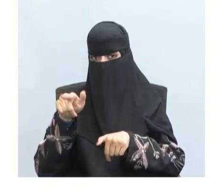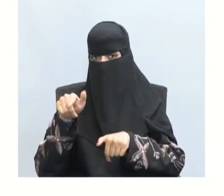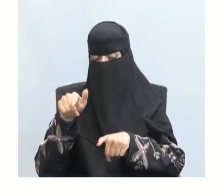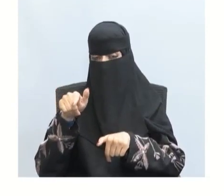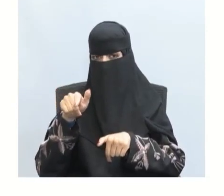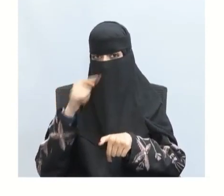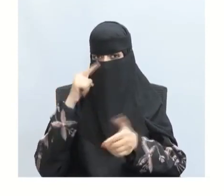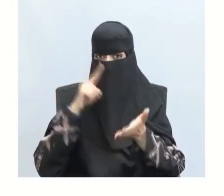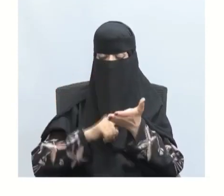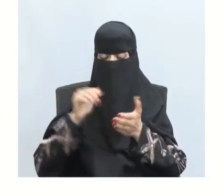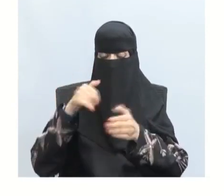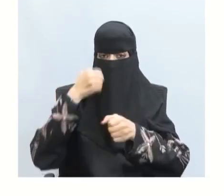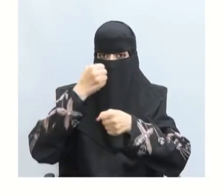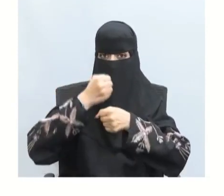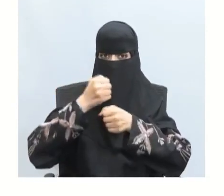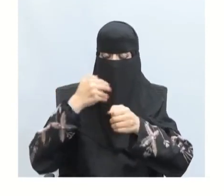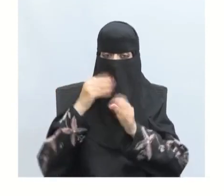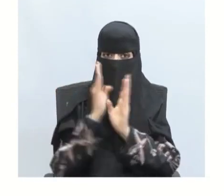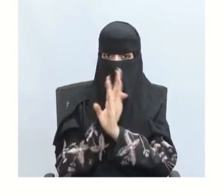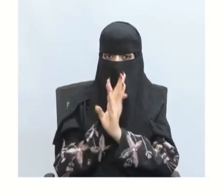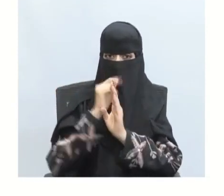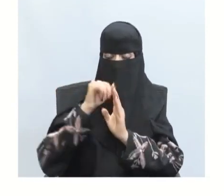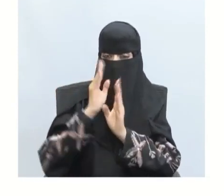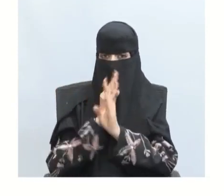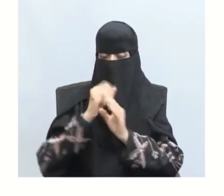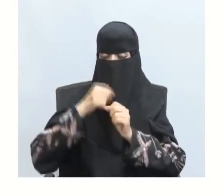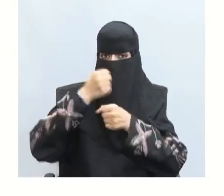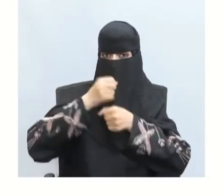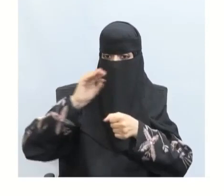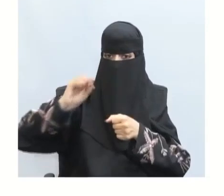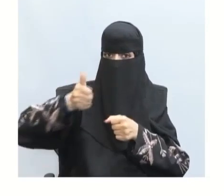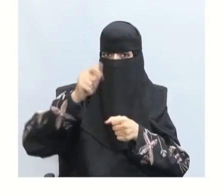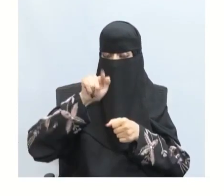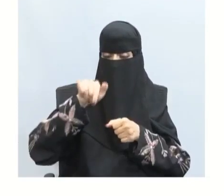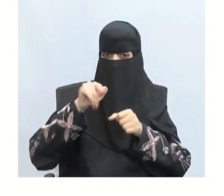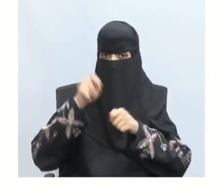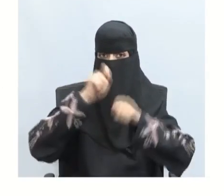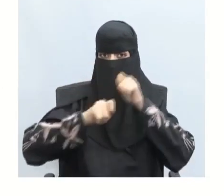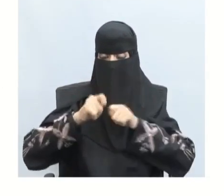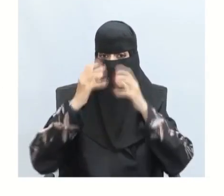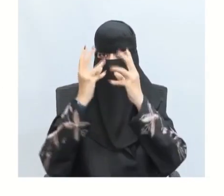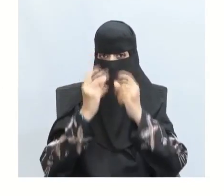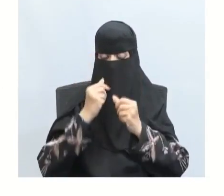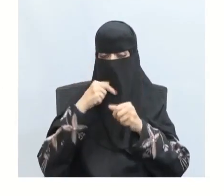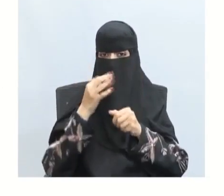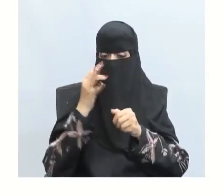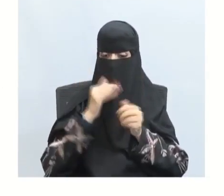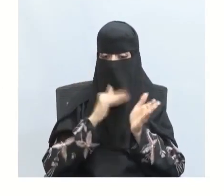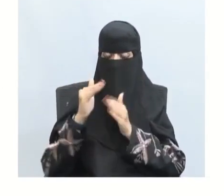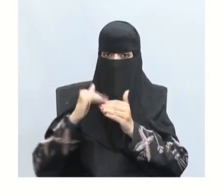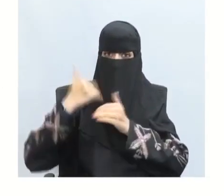معكوس ثابت هابل ما هو الا عباره عن عمليه حسابيه بسيطه بعد